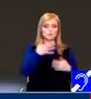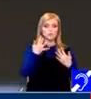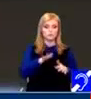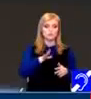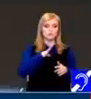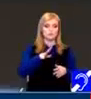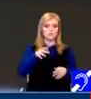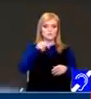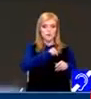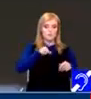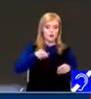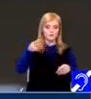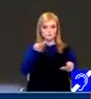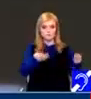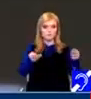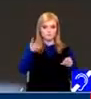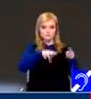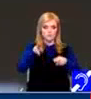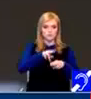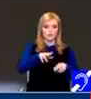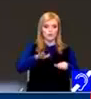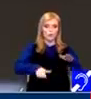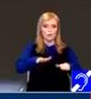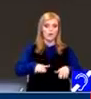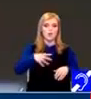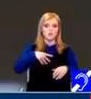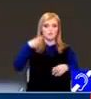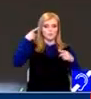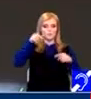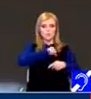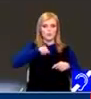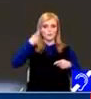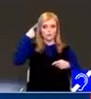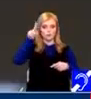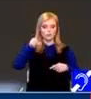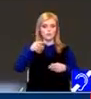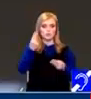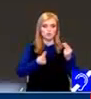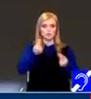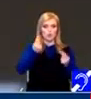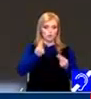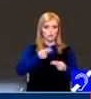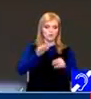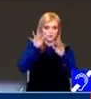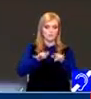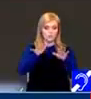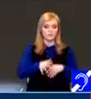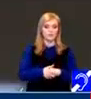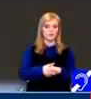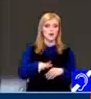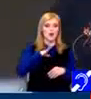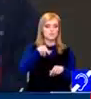asamblez 7 roboți și să-mi programez primul meu joc la robotică. Avem și arte. Aici facem